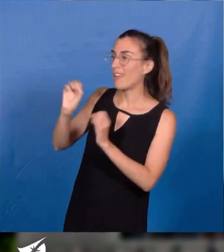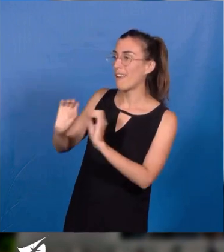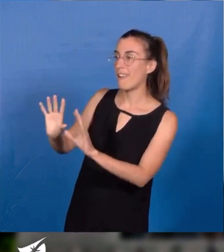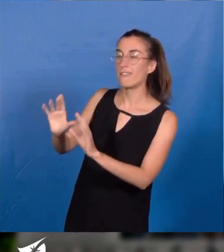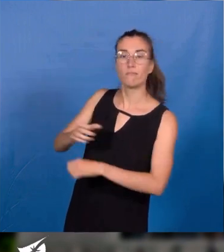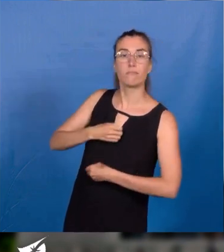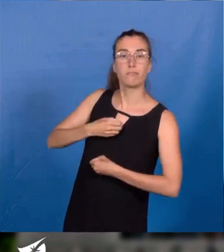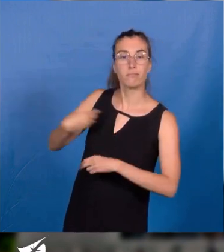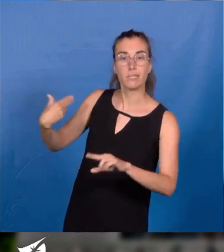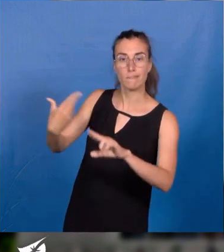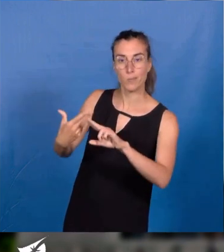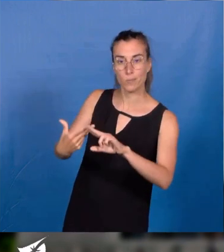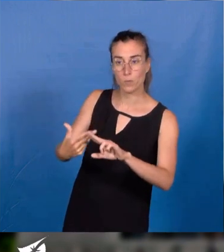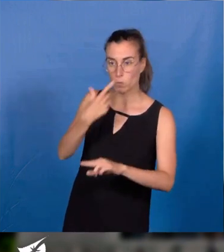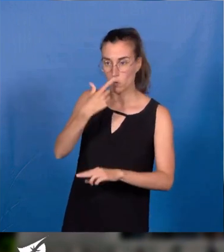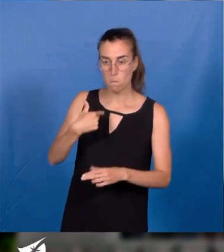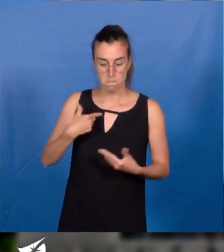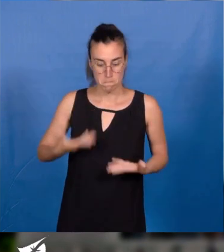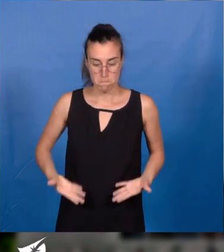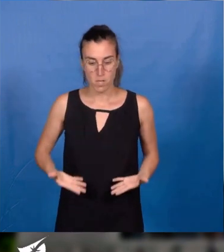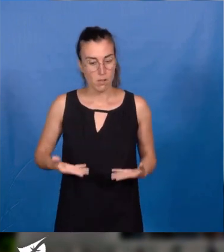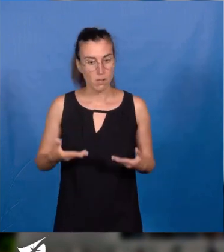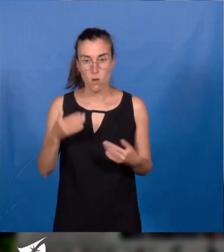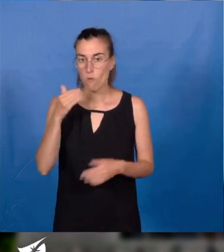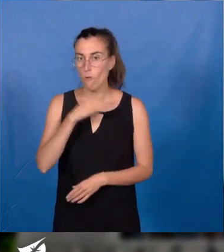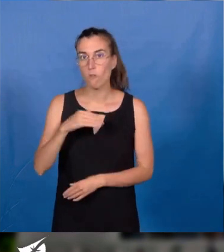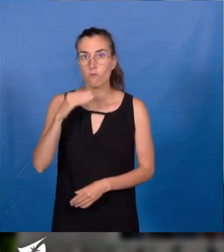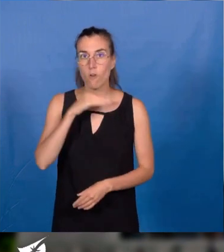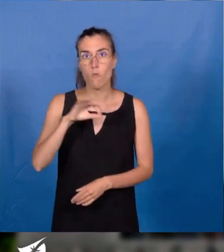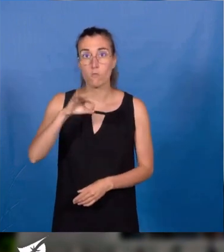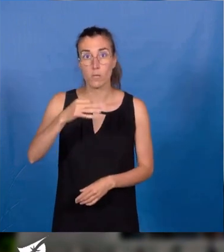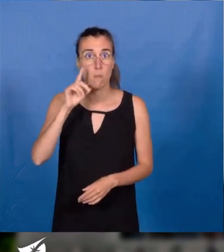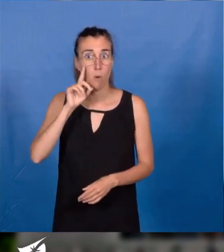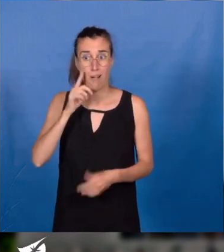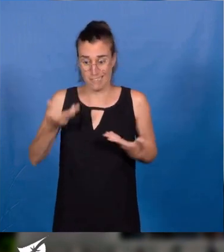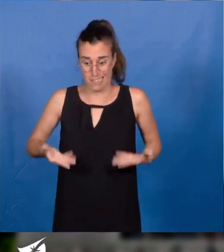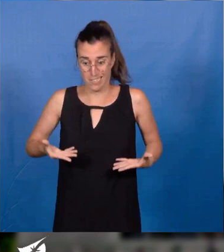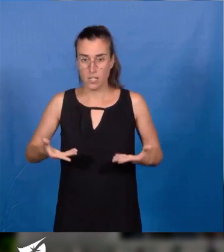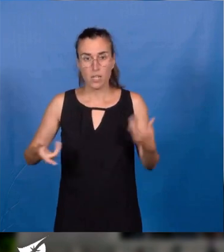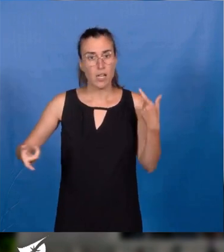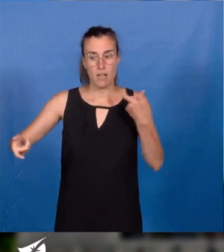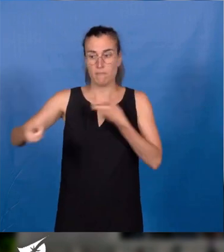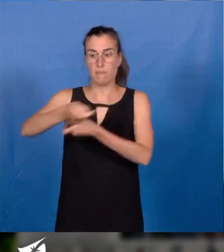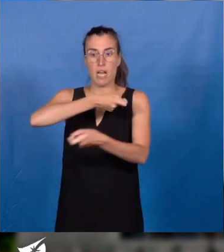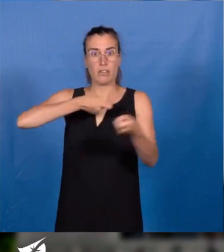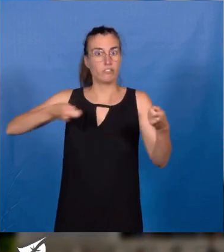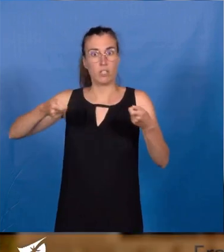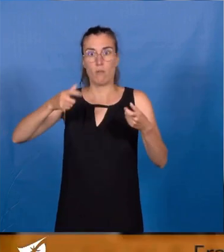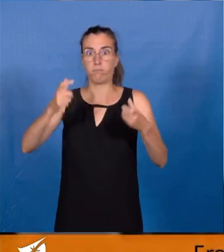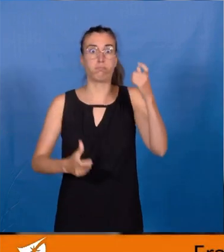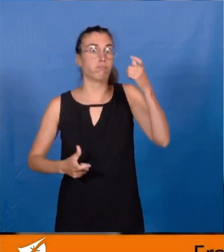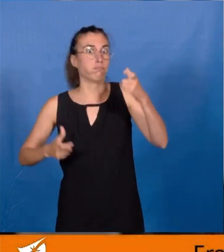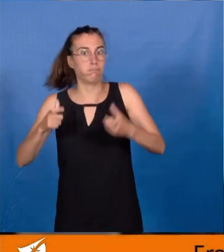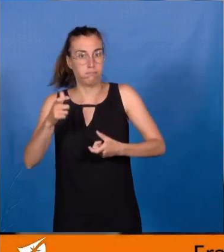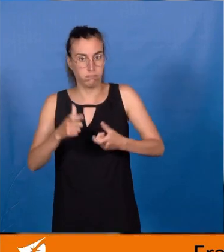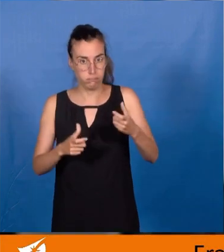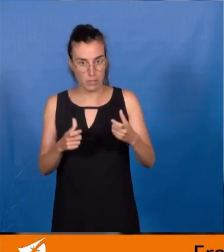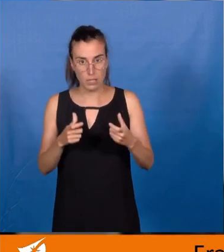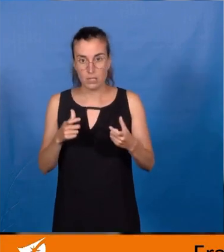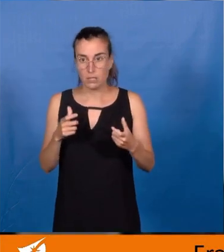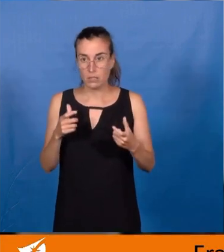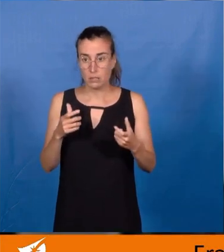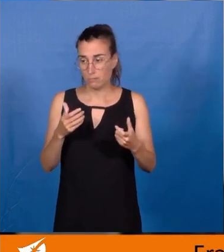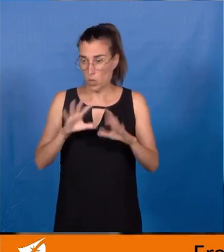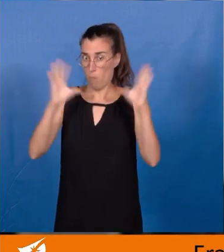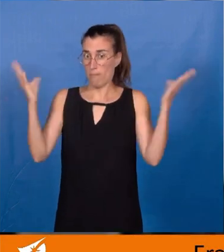Moi, il me semble qu'il y a une urgence tout simplement parce que c'est le marché aujourd'hui qui s'effondre, le marché global du